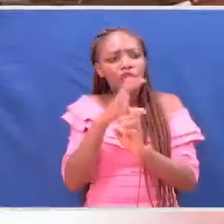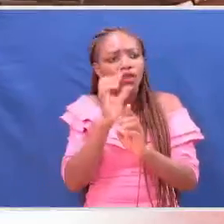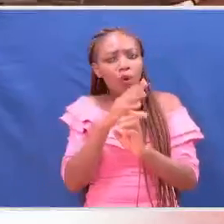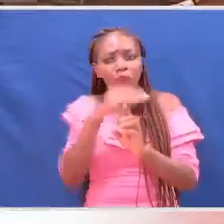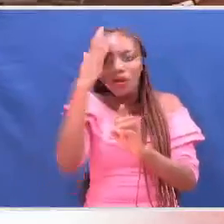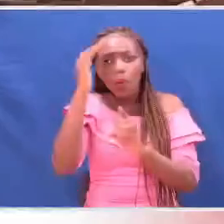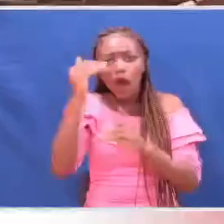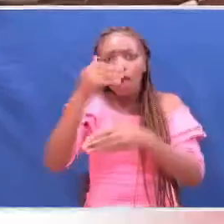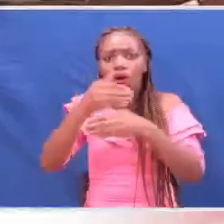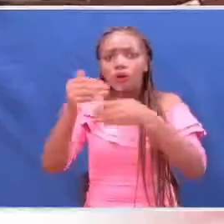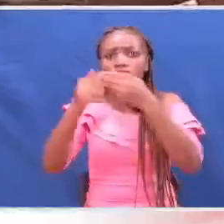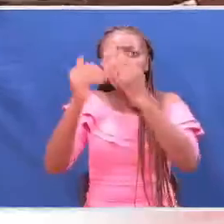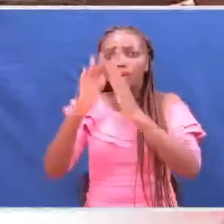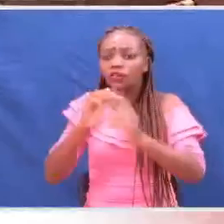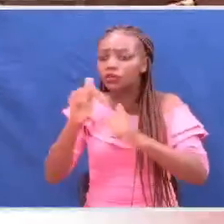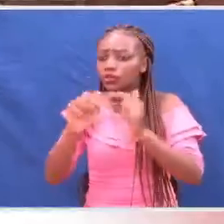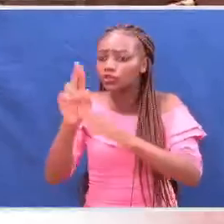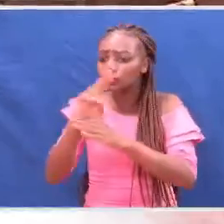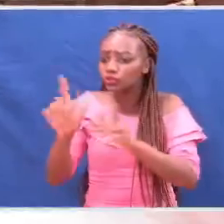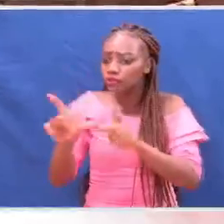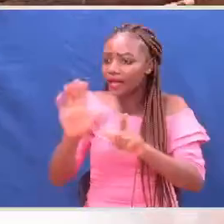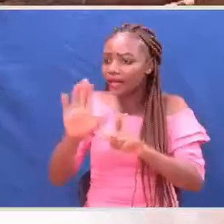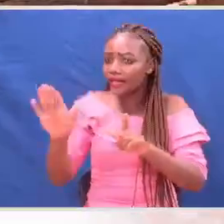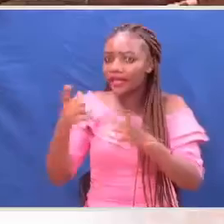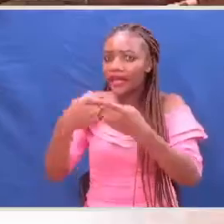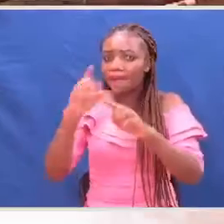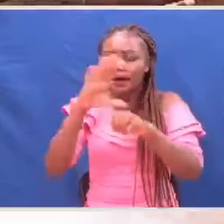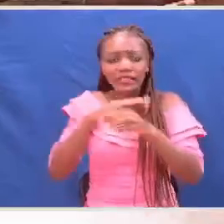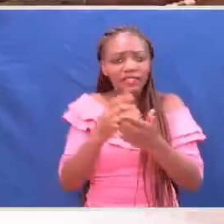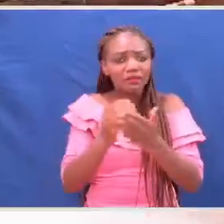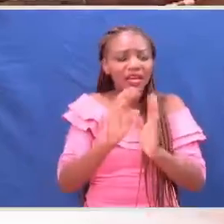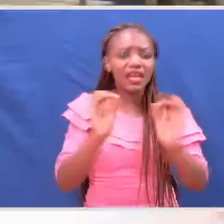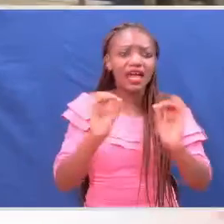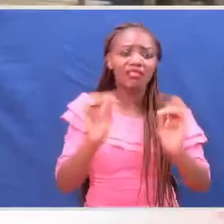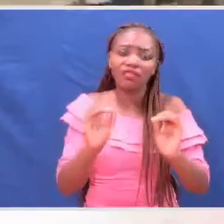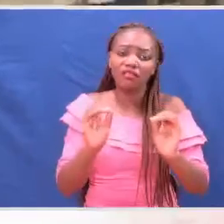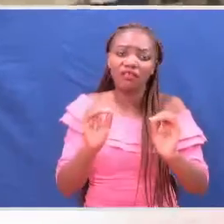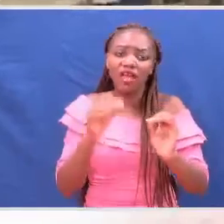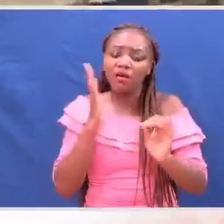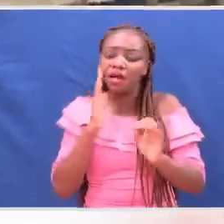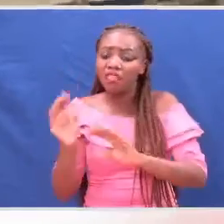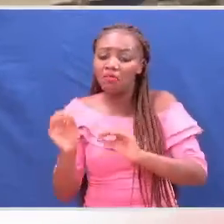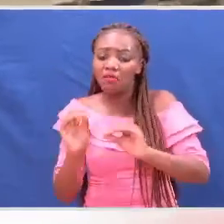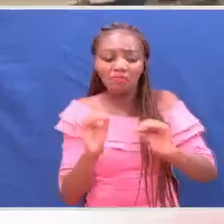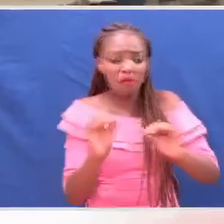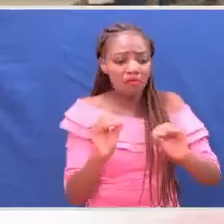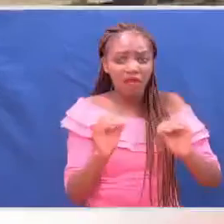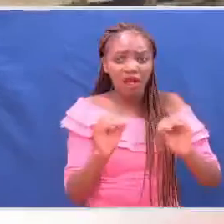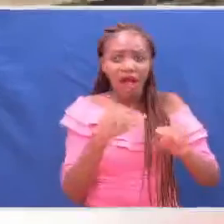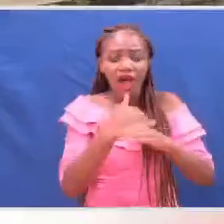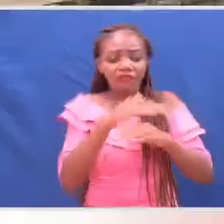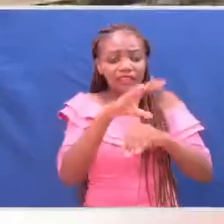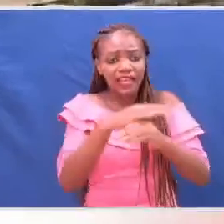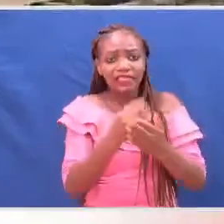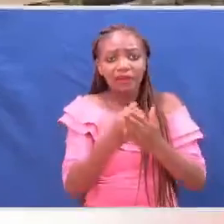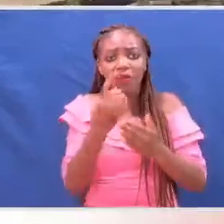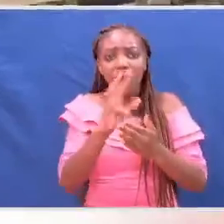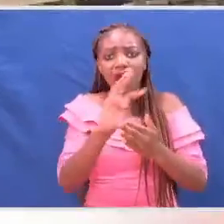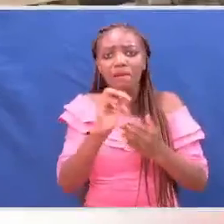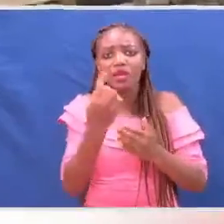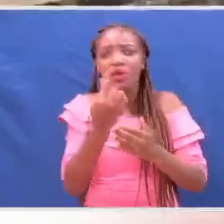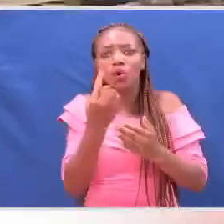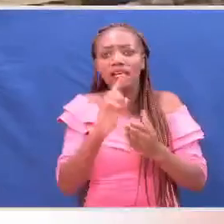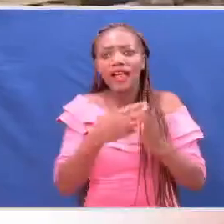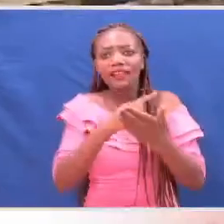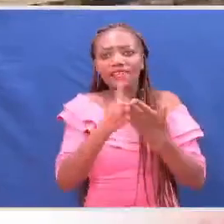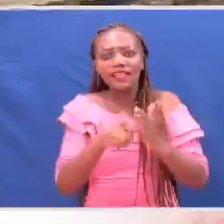mwanakandarasi huyu kuendelea kutumia shamba lao, ili hali walikohamishia mama huyu kwa jina la Jane Nyambura baada ya kulipwa fidia ya shilingi milioni 1